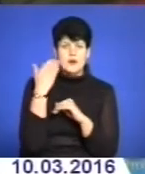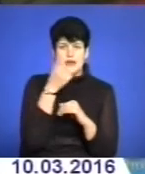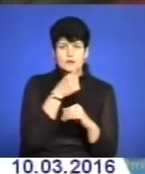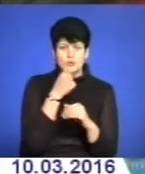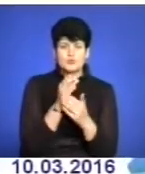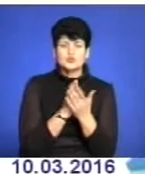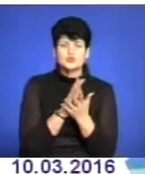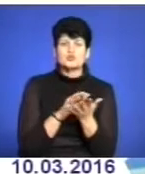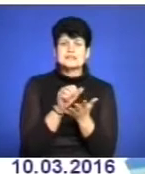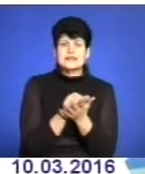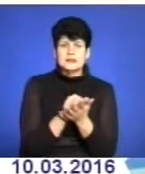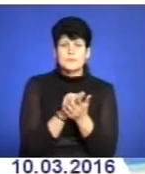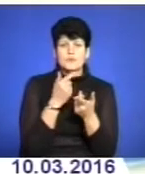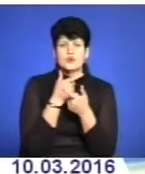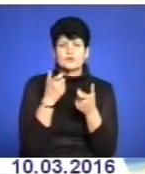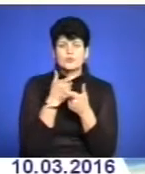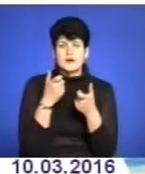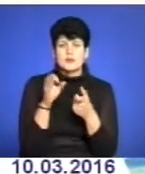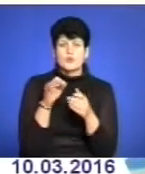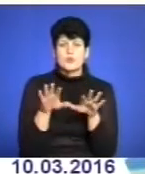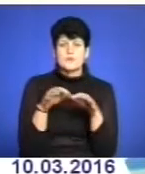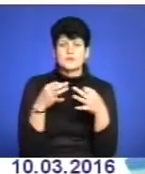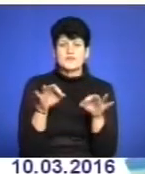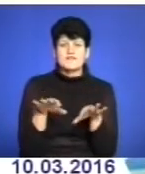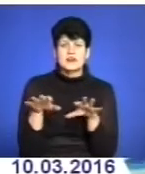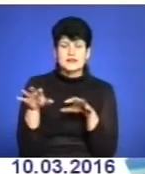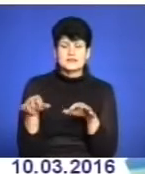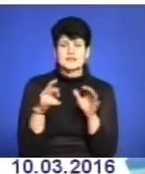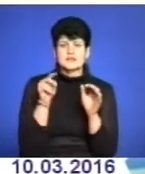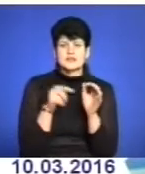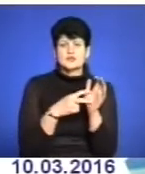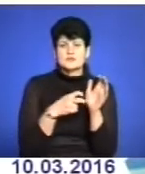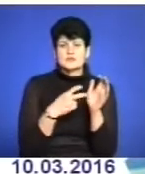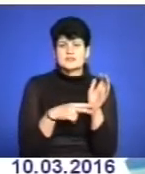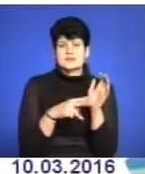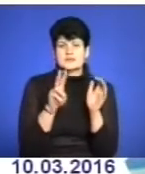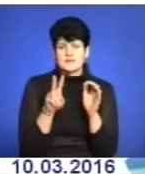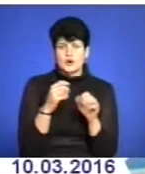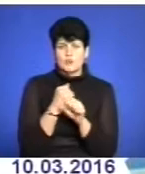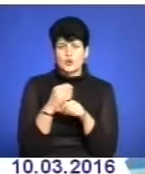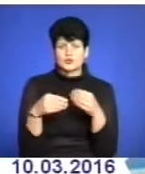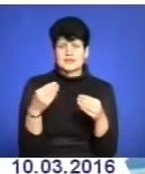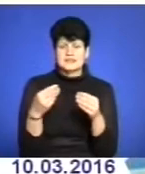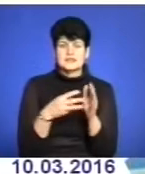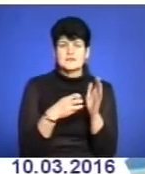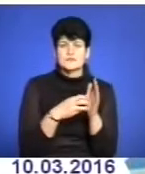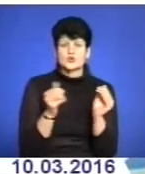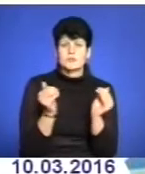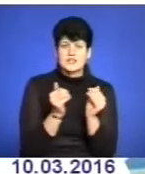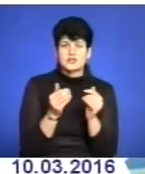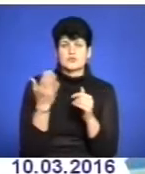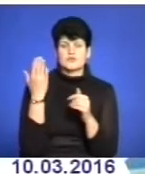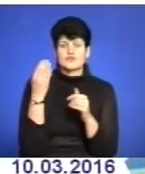службу зайнятості поінформували про вакансії 5822 роботодавці. Це на 800 роботодавців менше, ніж у 2014